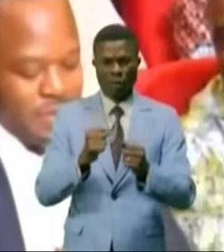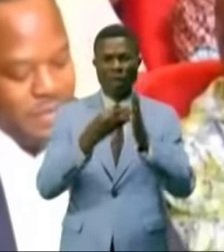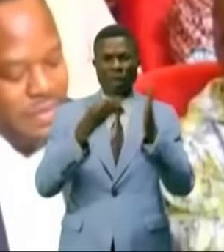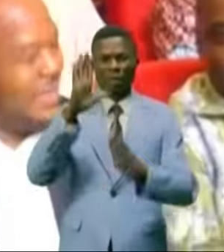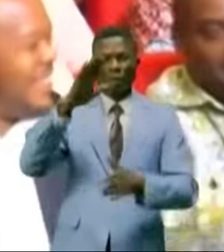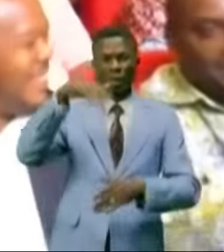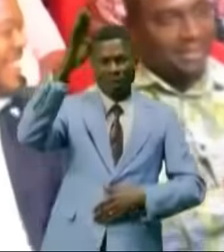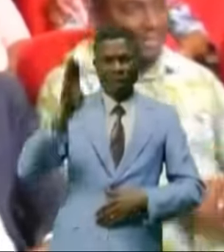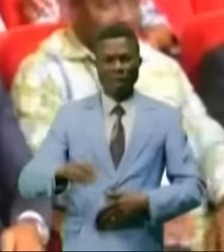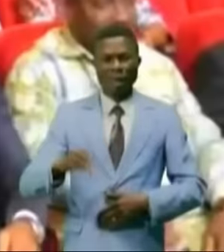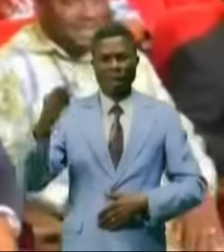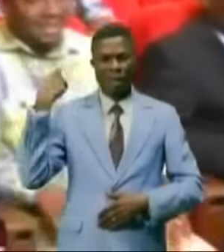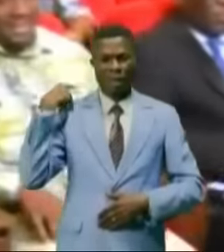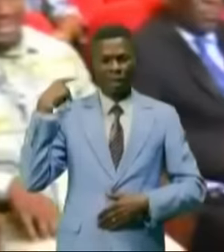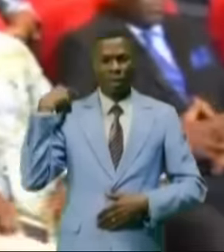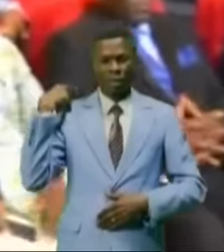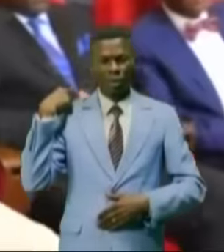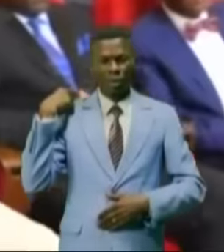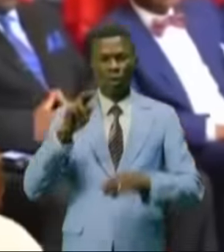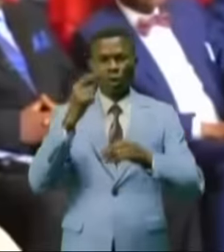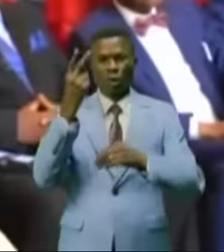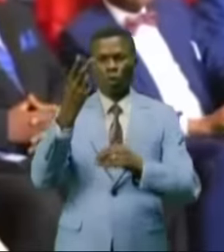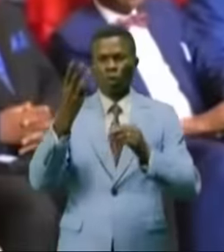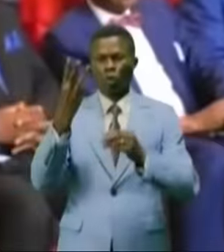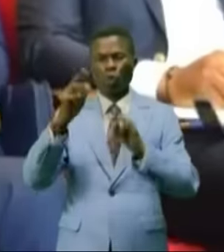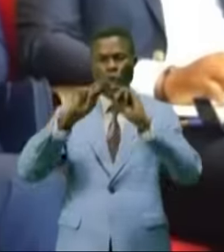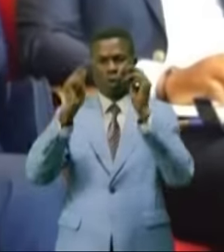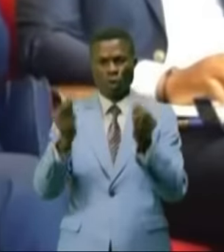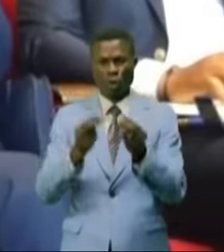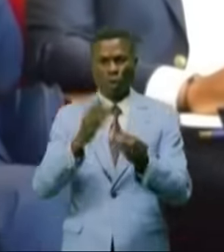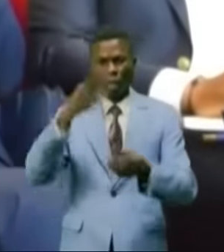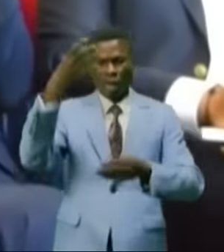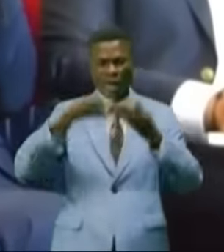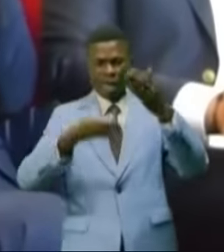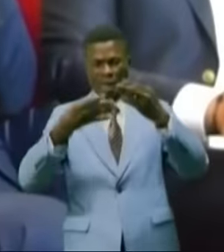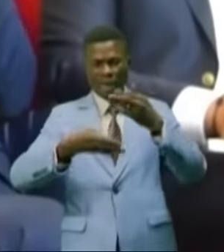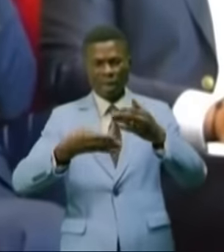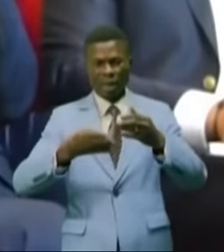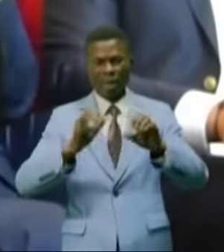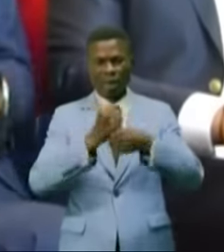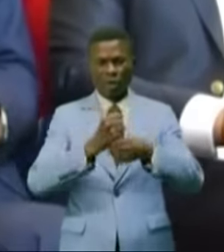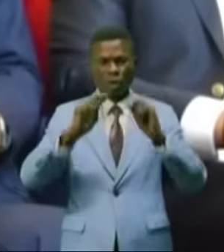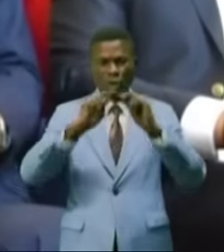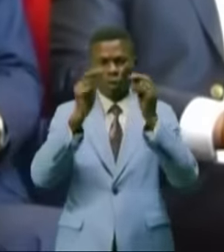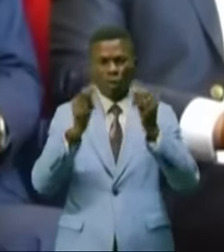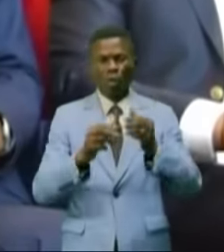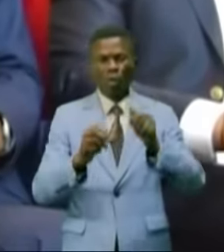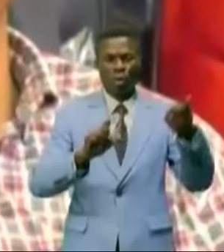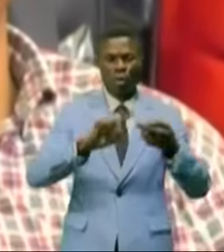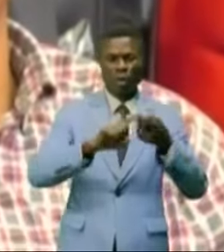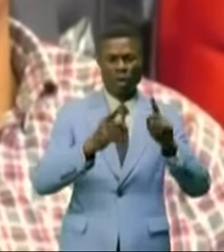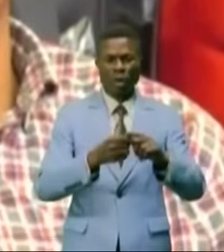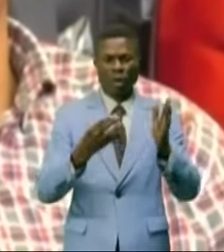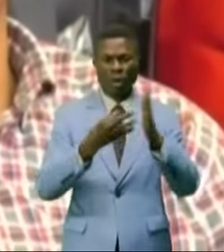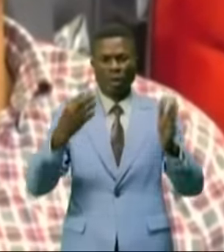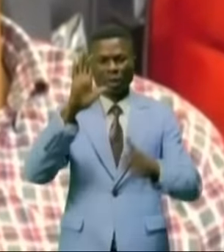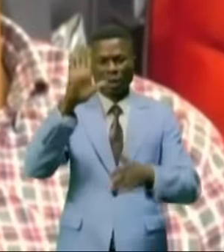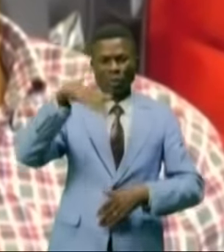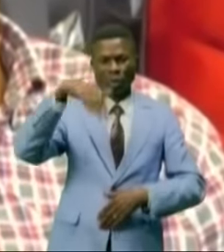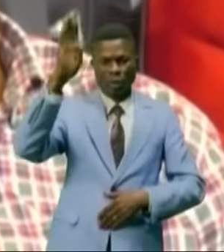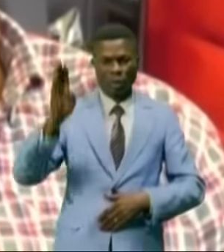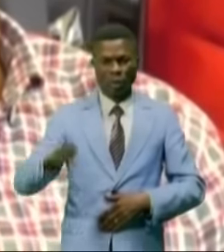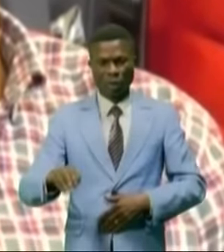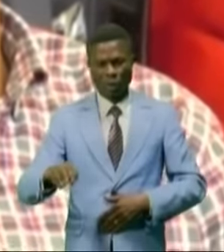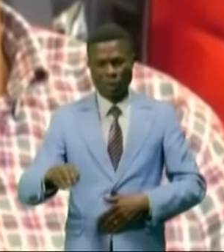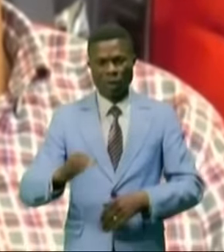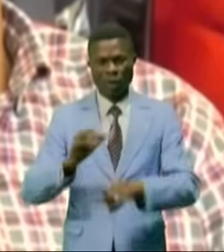nationaux, 3 groupes parlementaires garantis et un quatrième à composer avec les partis alliés. 75 de Mosaïque